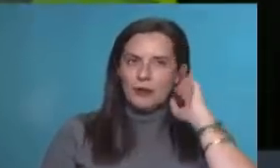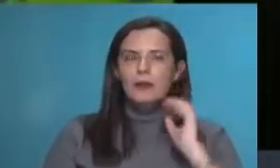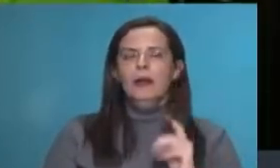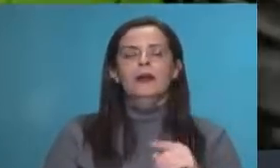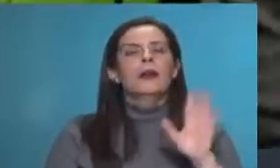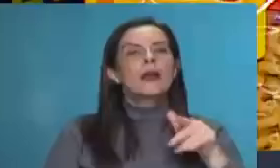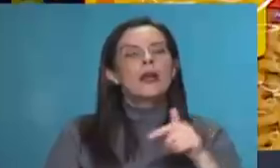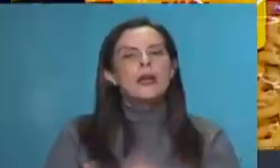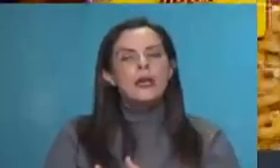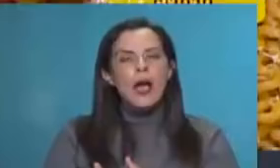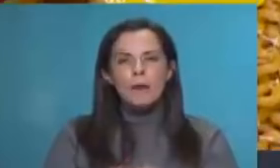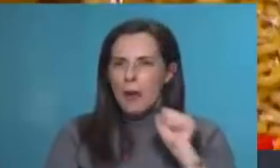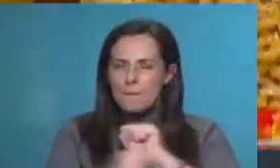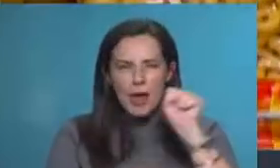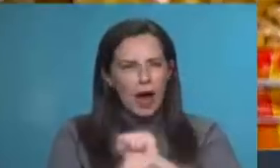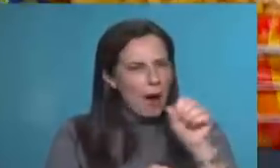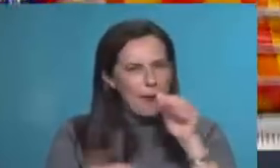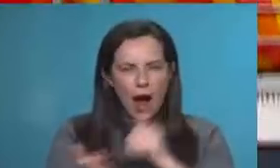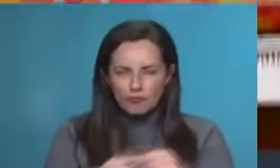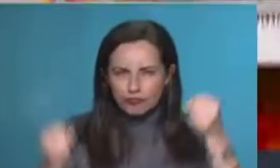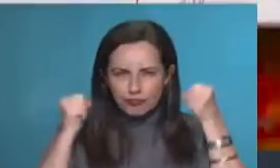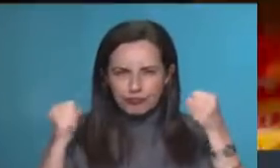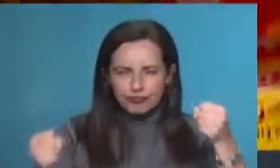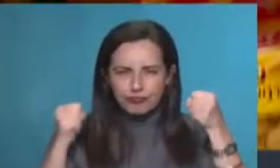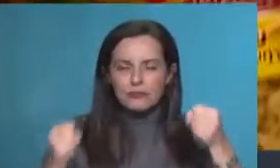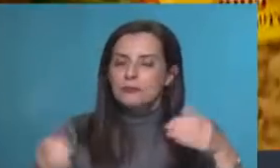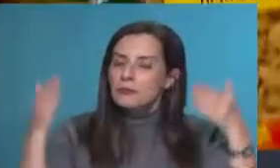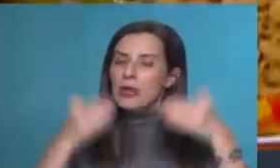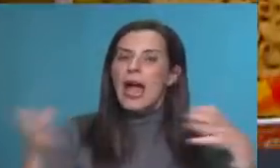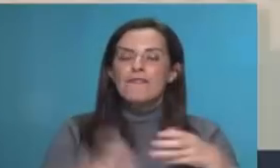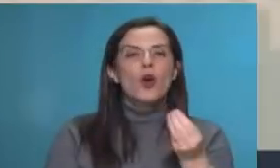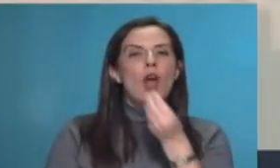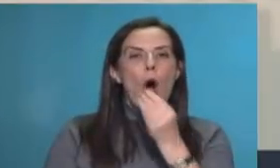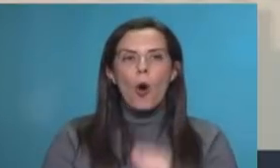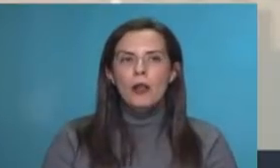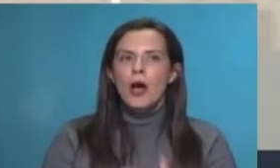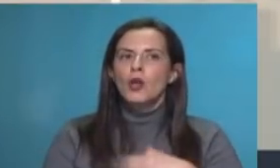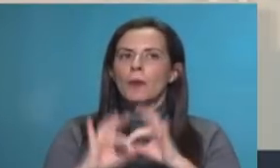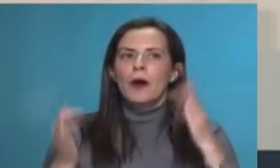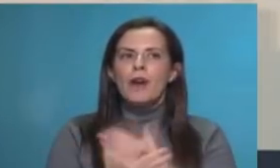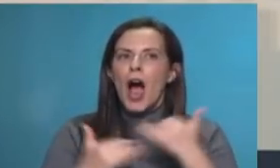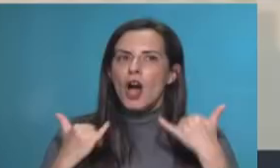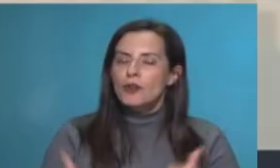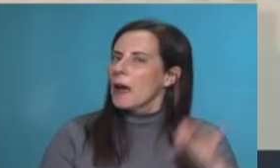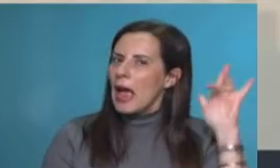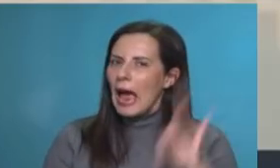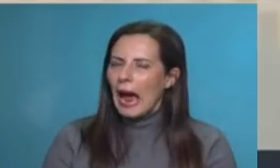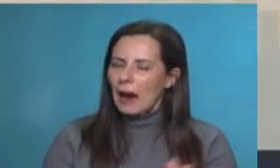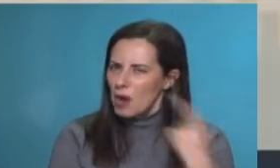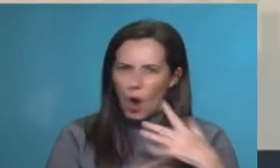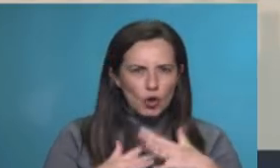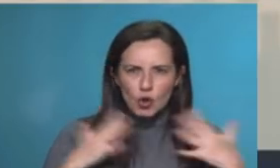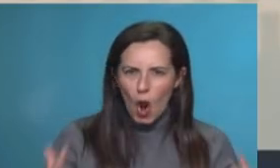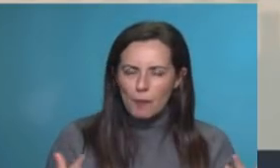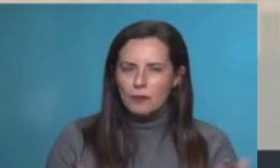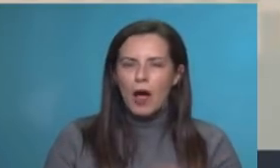מחאת הצרכנים ממשיכה ועוברת להתמקד בחברות המזון. אנחנו מתחילים כבר עכשיו בחרם צרכנים ענק על